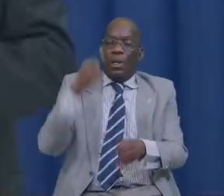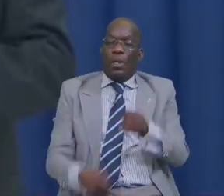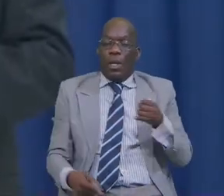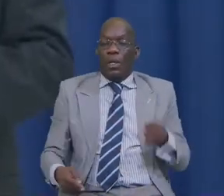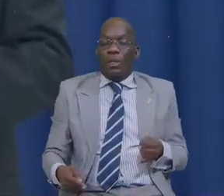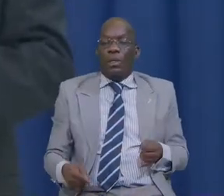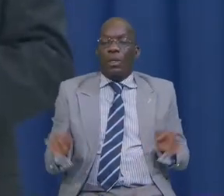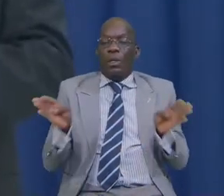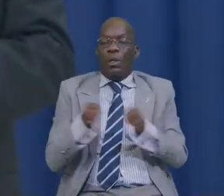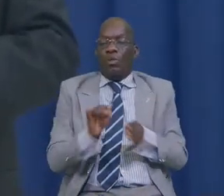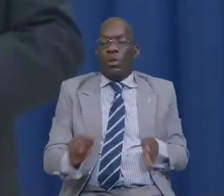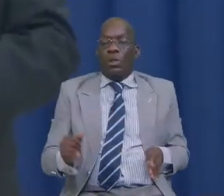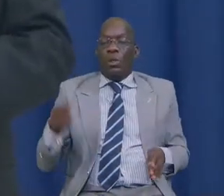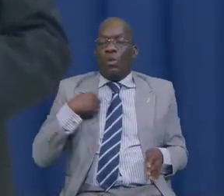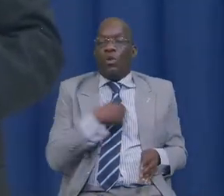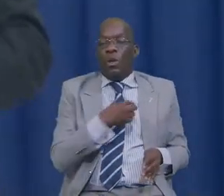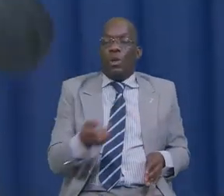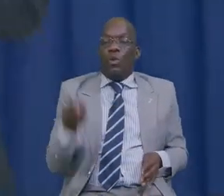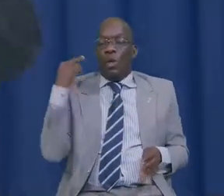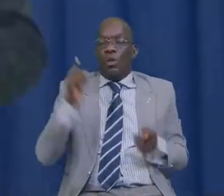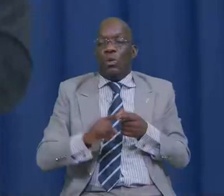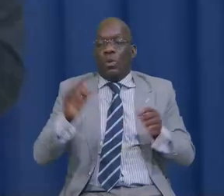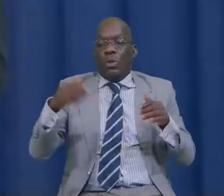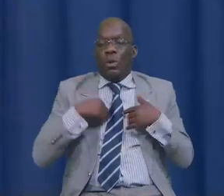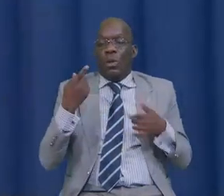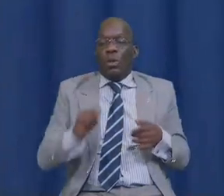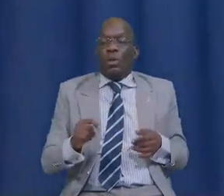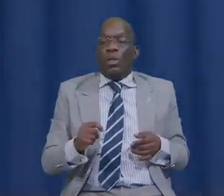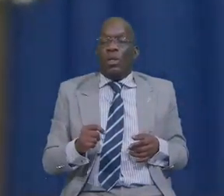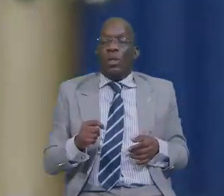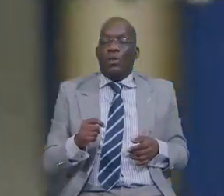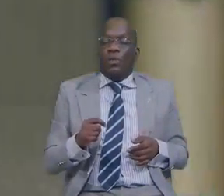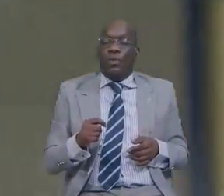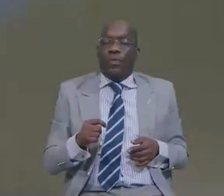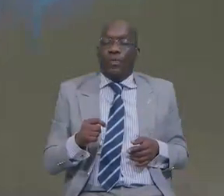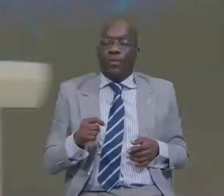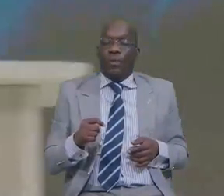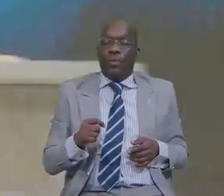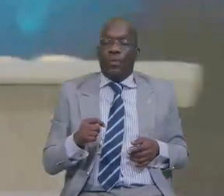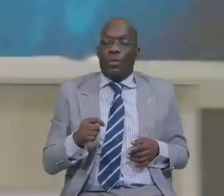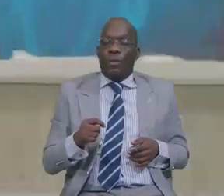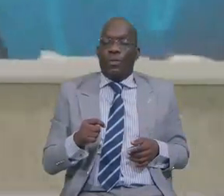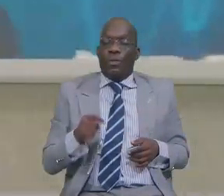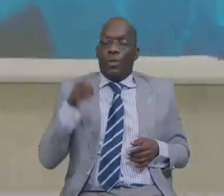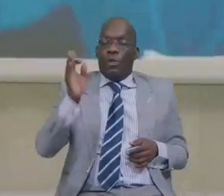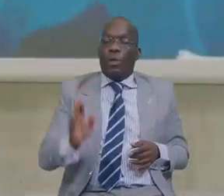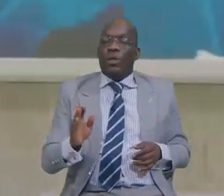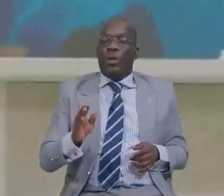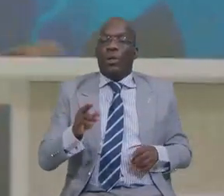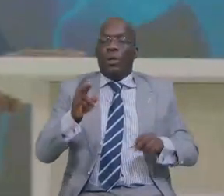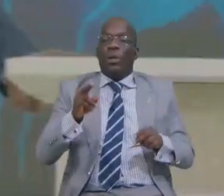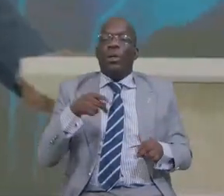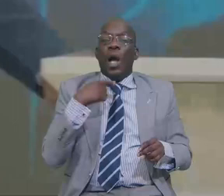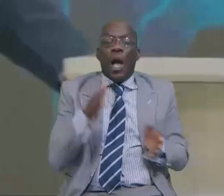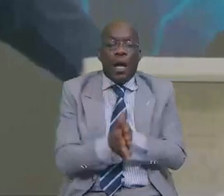le dernier jour où on devait avoir la réunion, le pasteur m'a fait asseoir. Et de toutes ces